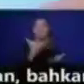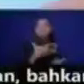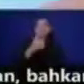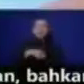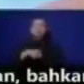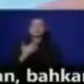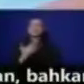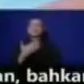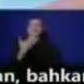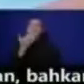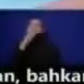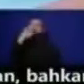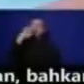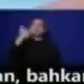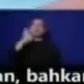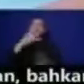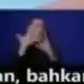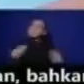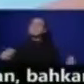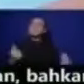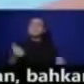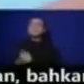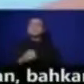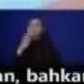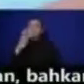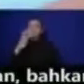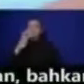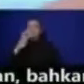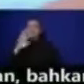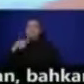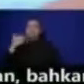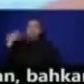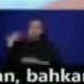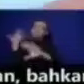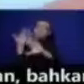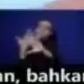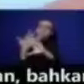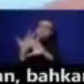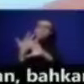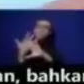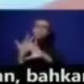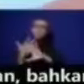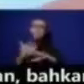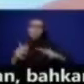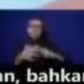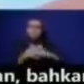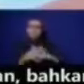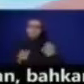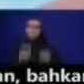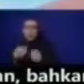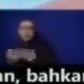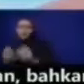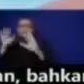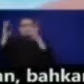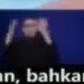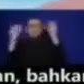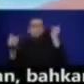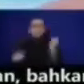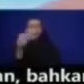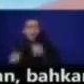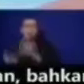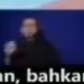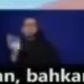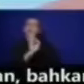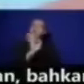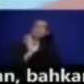dalam 3 tahun ini tidak terjadi kebakaran lahan hutan, kebakaran lahan gambut, dan